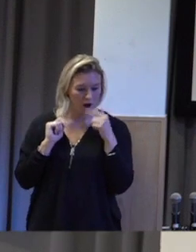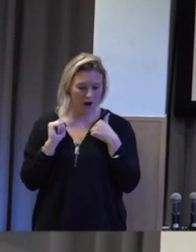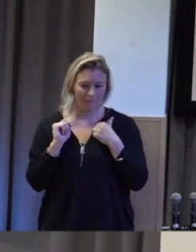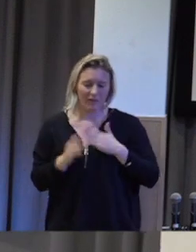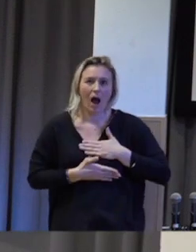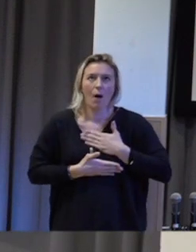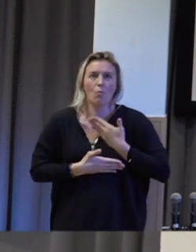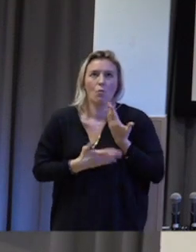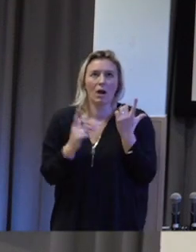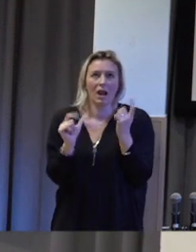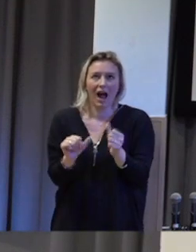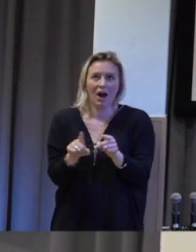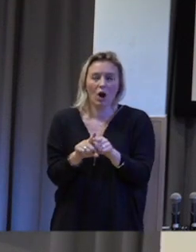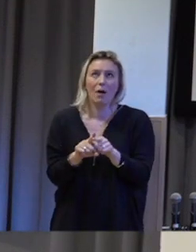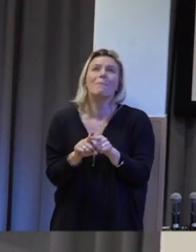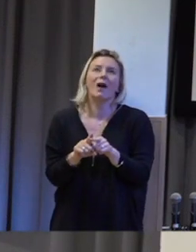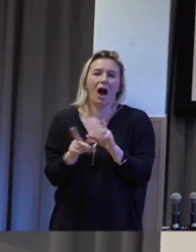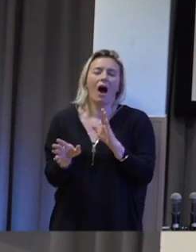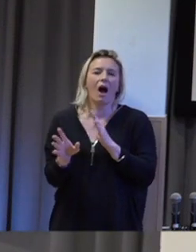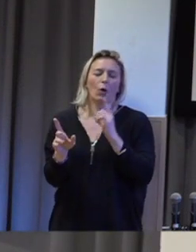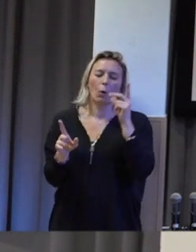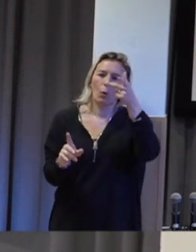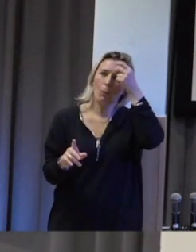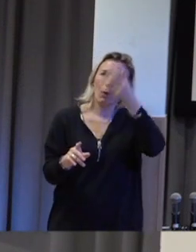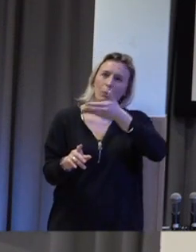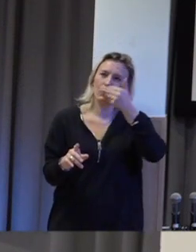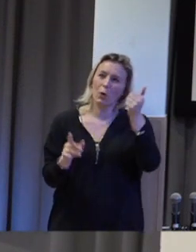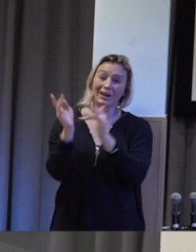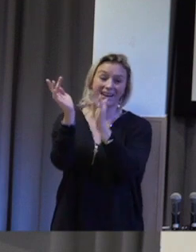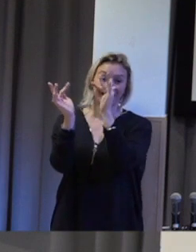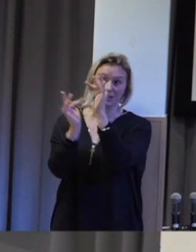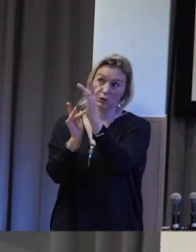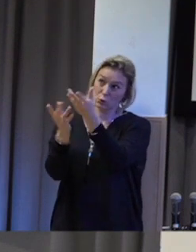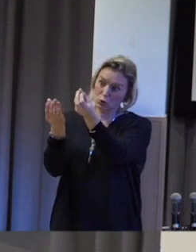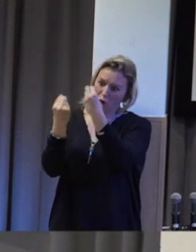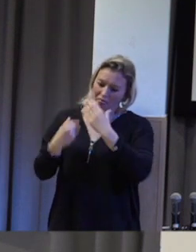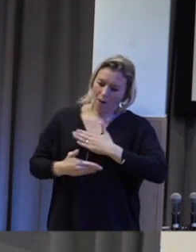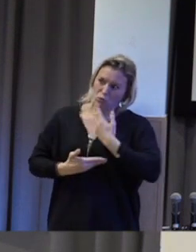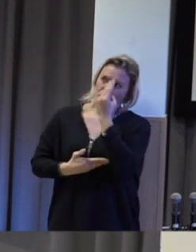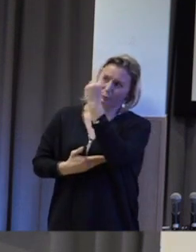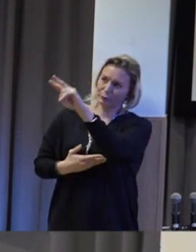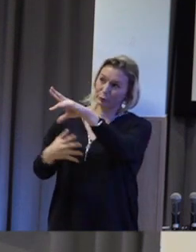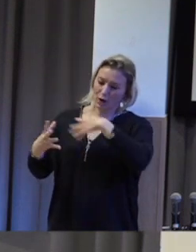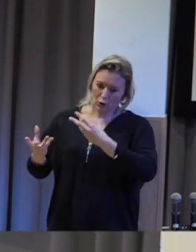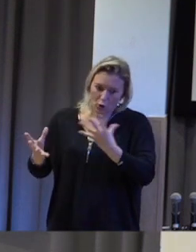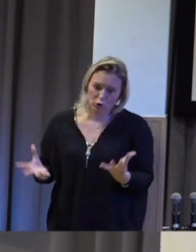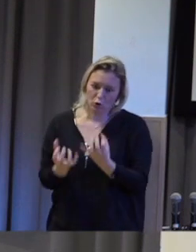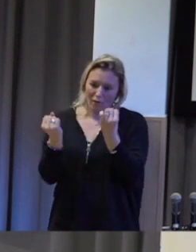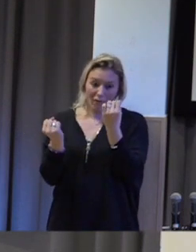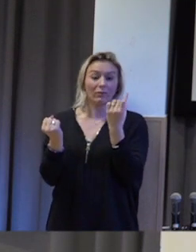la dimension de l'amour inconditionnel que Christ a pour toi et du salut manifesté sur la